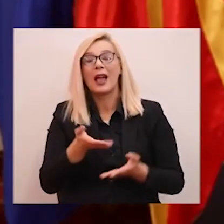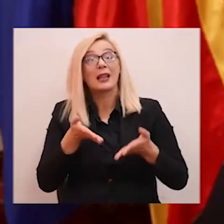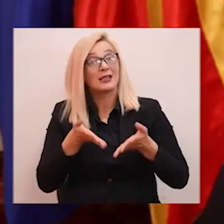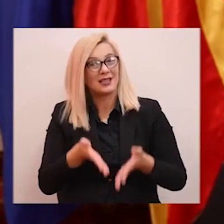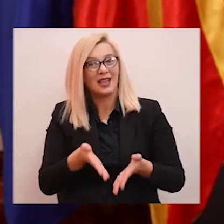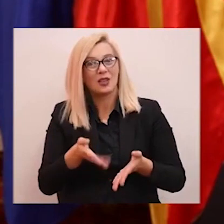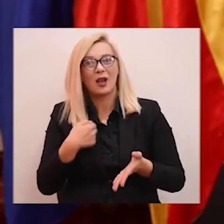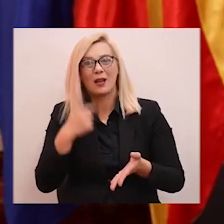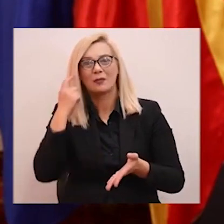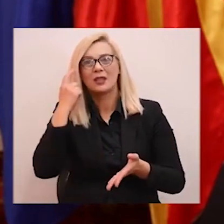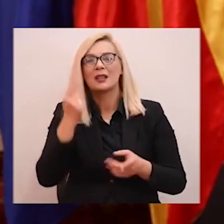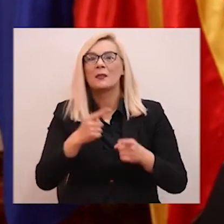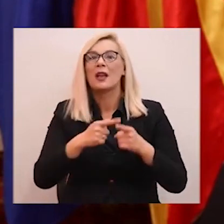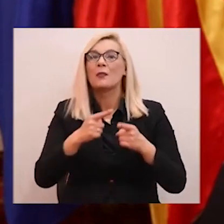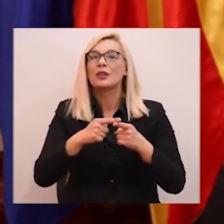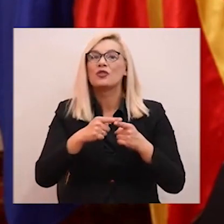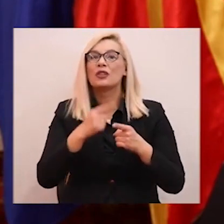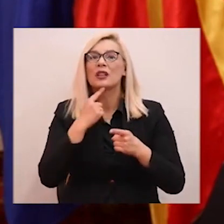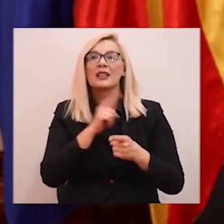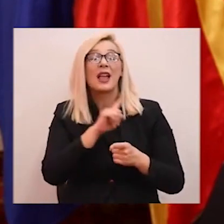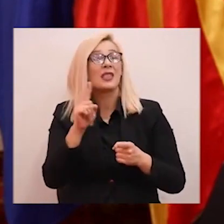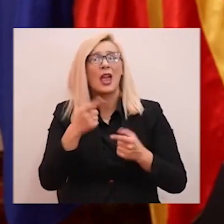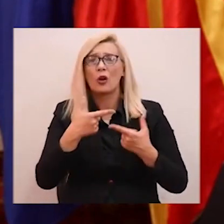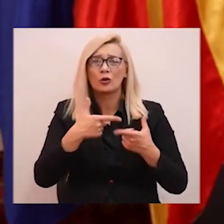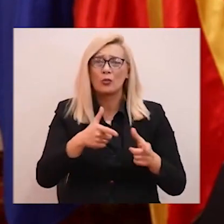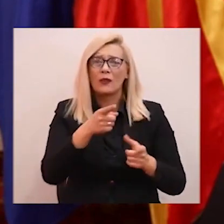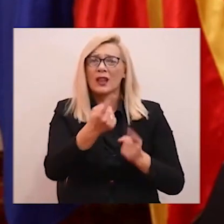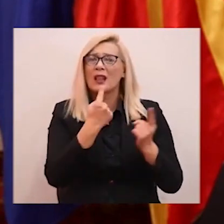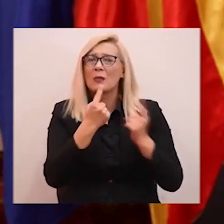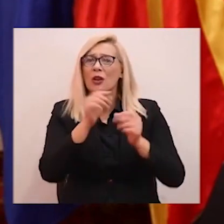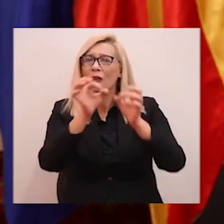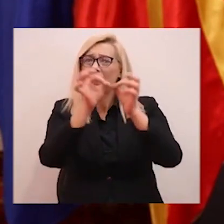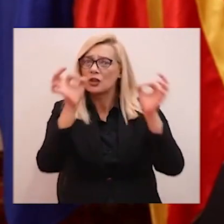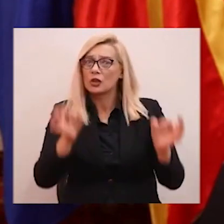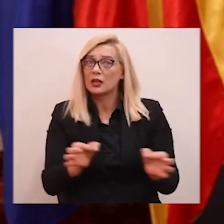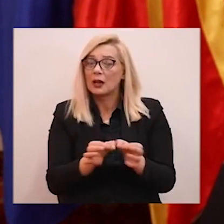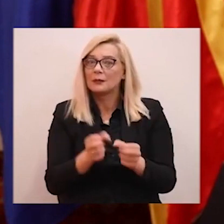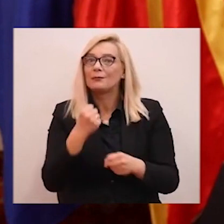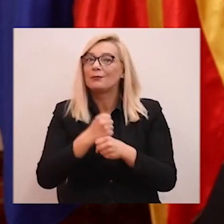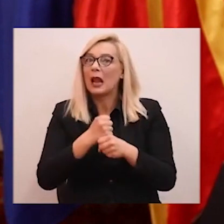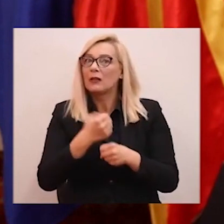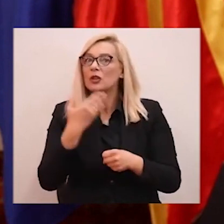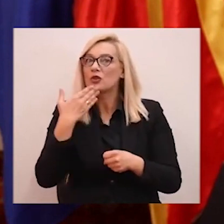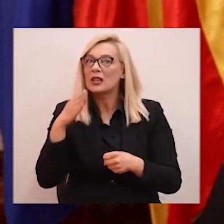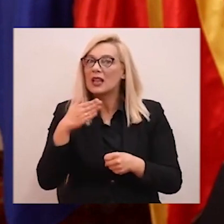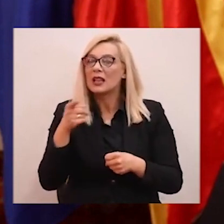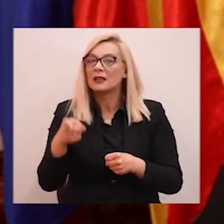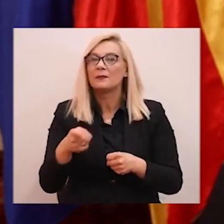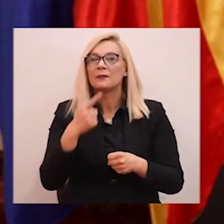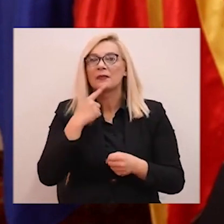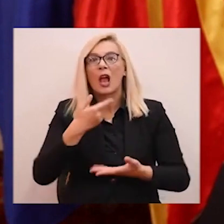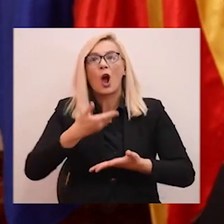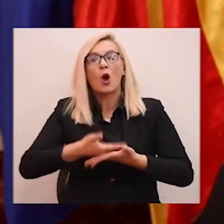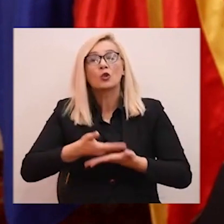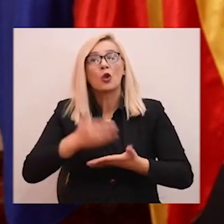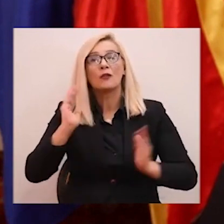Затоа сметаме дека причините за неодобрување на преговарачката рамка прават штета на